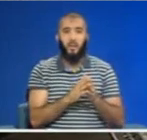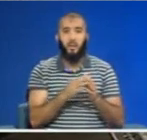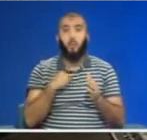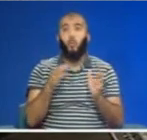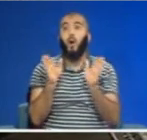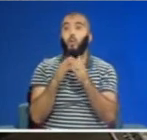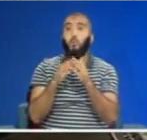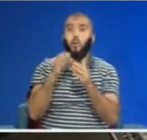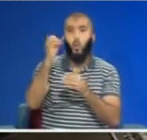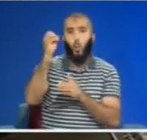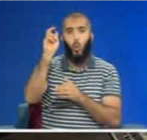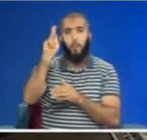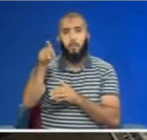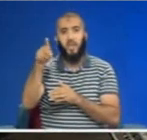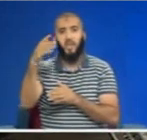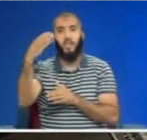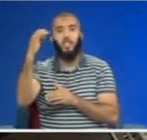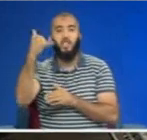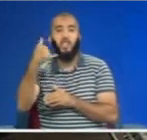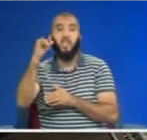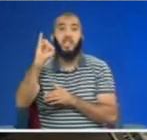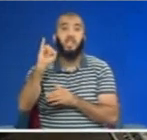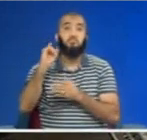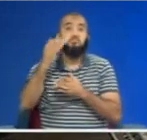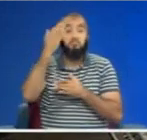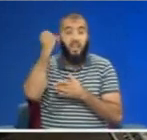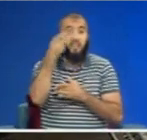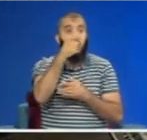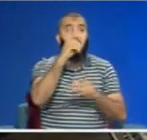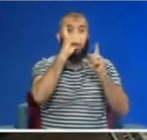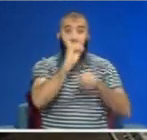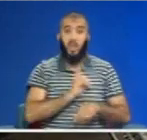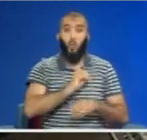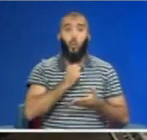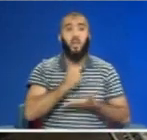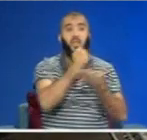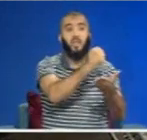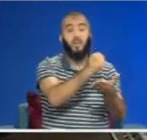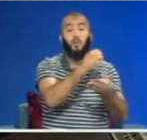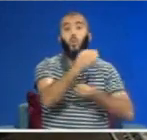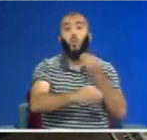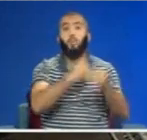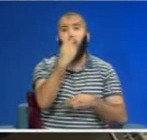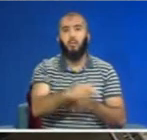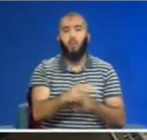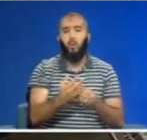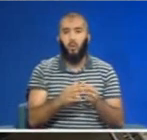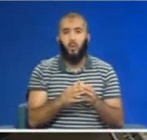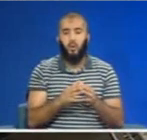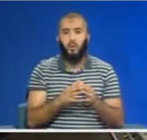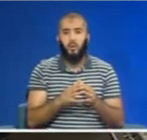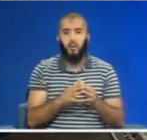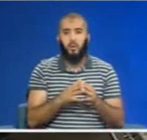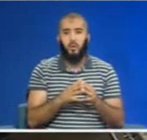غادي نعطيها يديها، بصح حنا بقى نحوسوا من ناحية الشرع، نحوسوا من ناحية الدين يعني. أسكن الوراث هذا مسلم ولا ما يسالوش حق